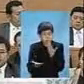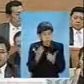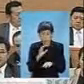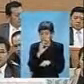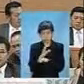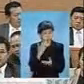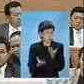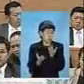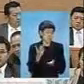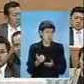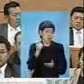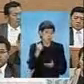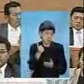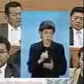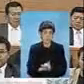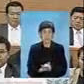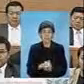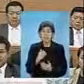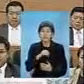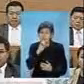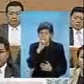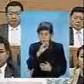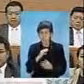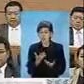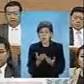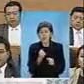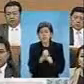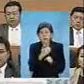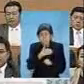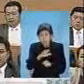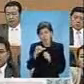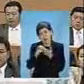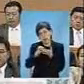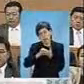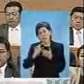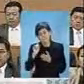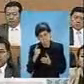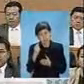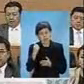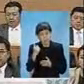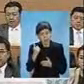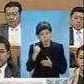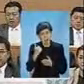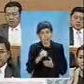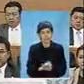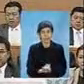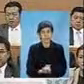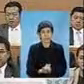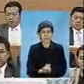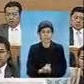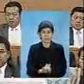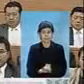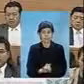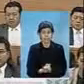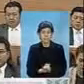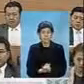คับใช้ก็ได้แล้วก็บอกกันอีกว่ารับไปก่อนแล้วค่อยแก้ทีหลังนี่คือข้อเท็จจริงในท้าย